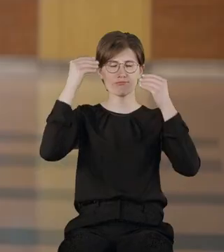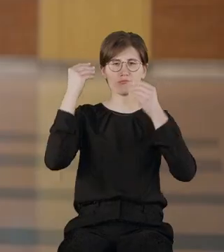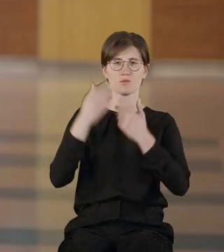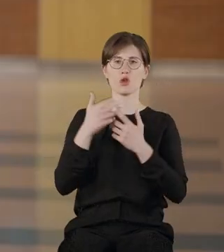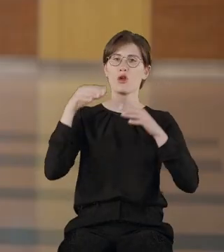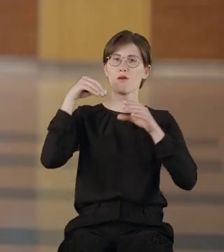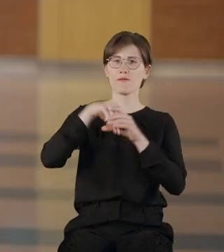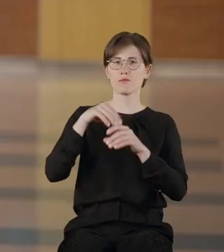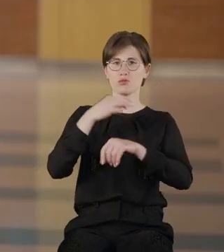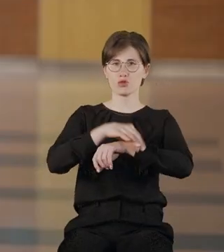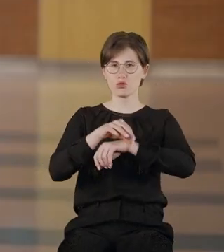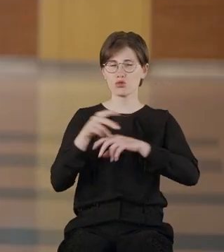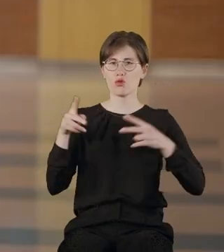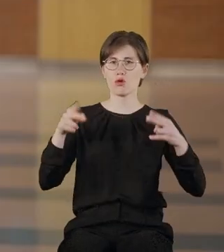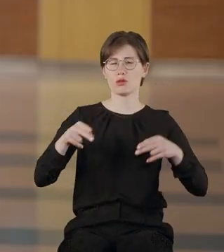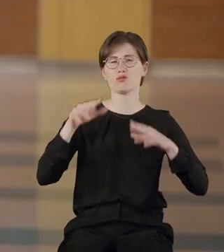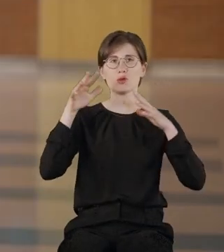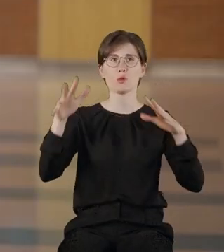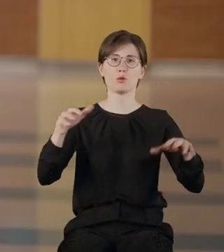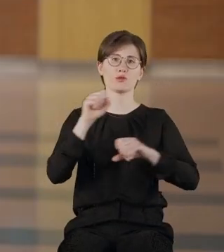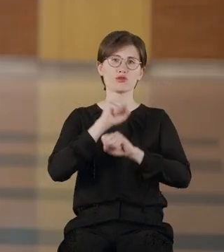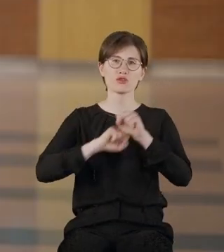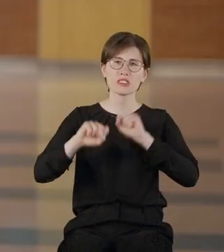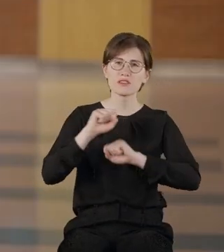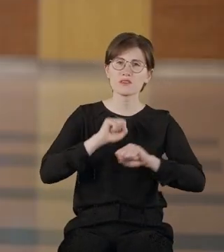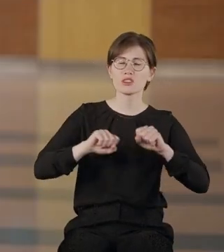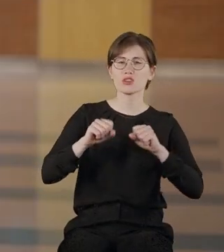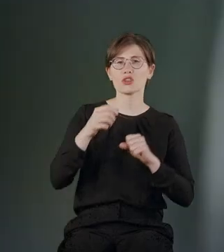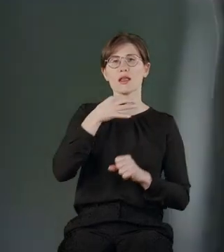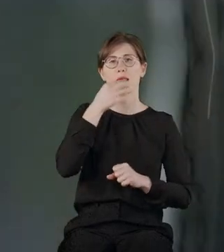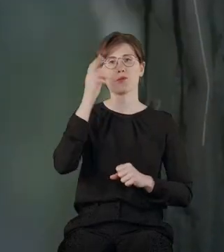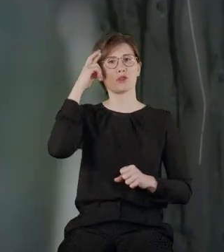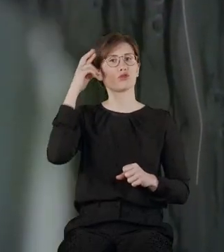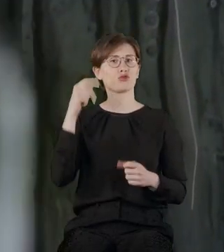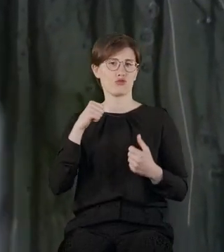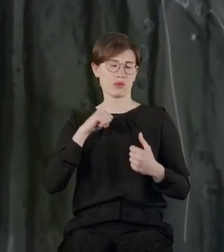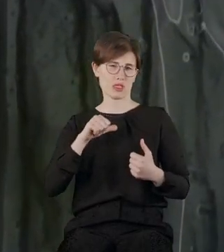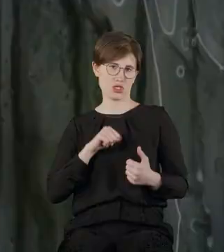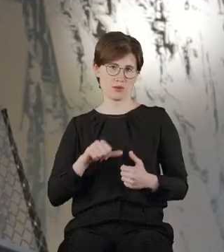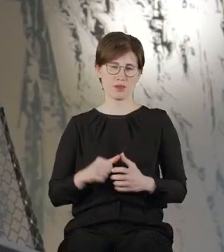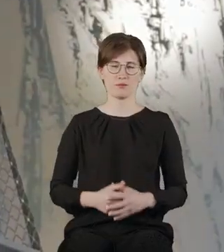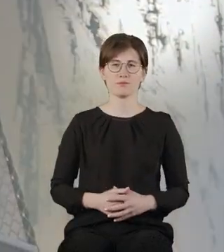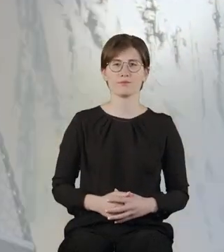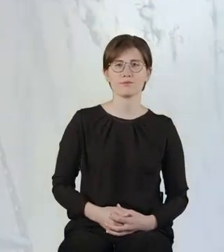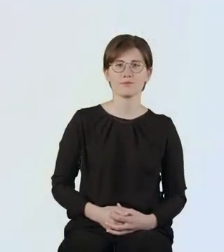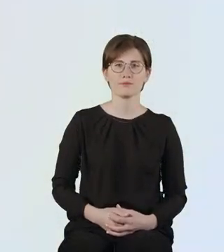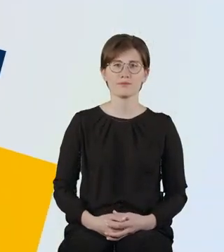ćwiczeń, które pomaga nam lepiej zrozumieć siebie.